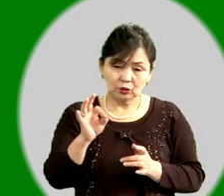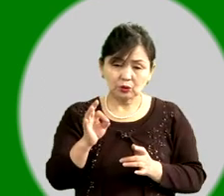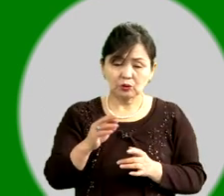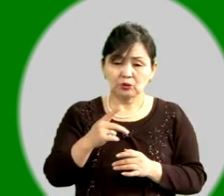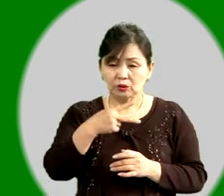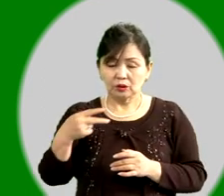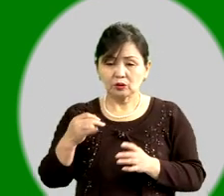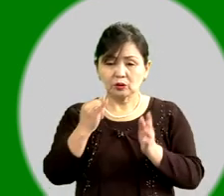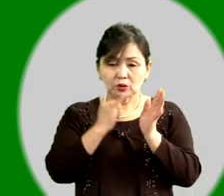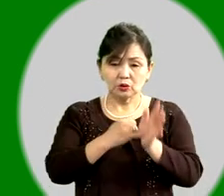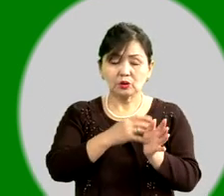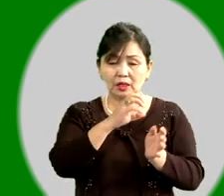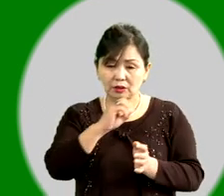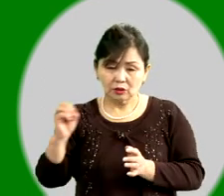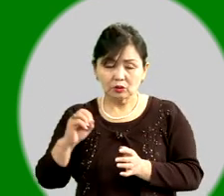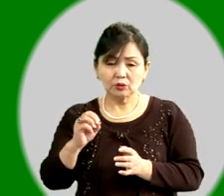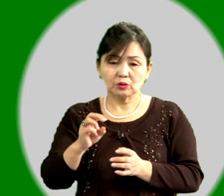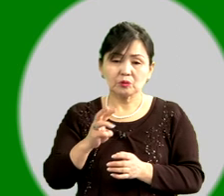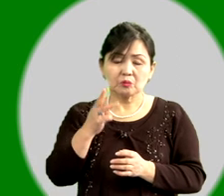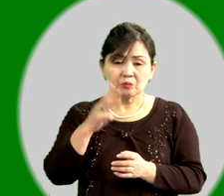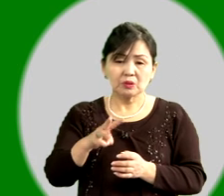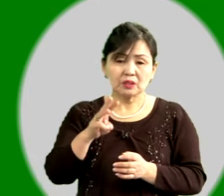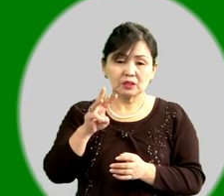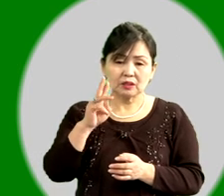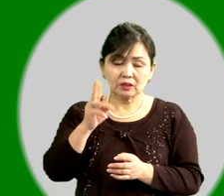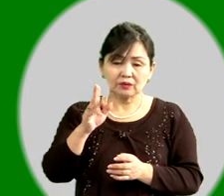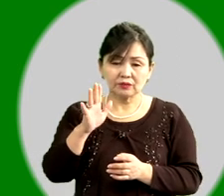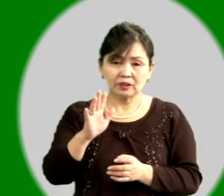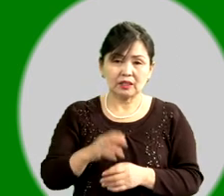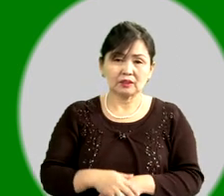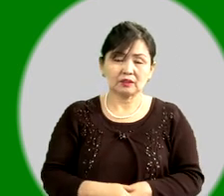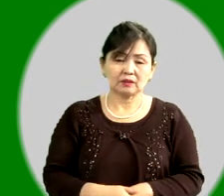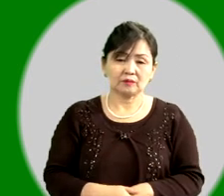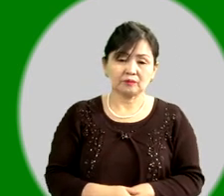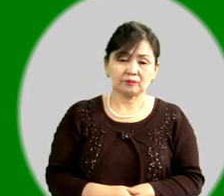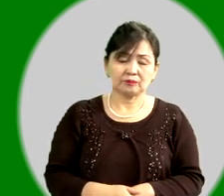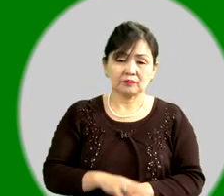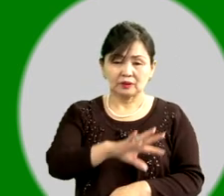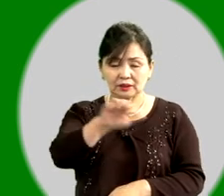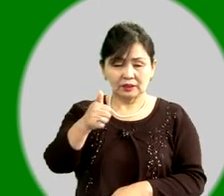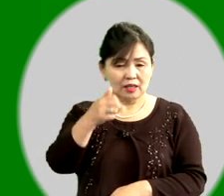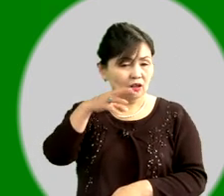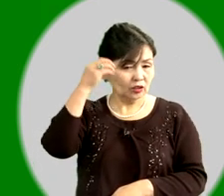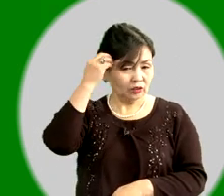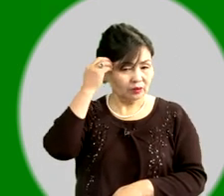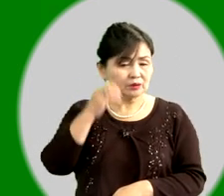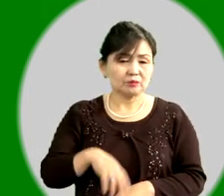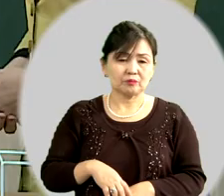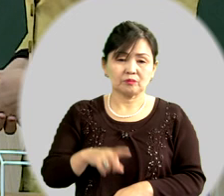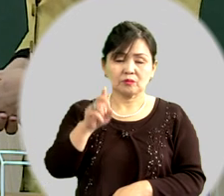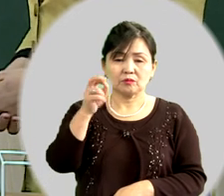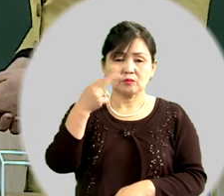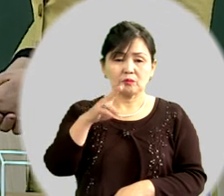600 метр квадрат. Кубийн дэлгэсийн талбайг яаж олдохыг нэлээд сайн ойлгож авсан байна. Бодлого